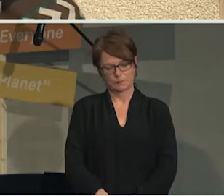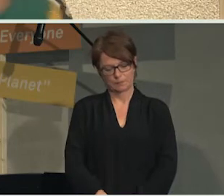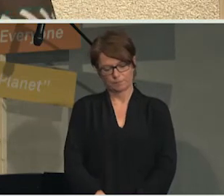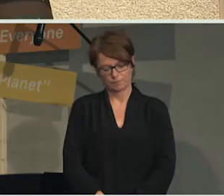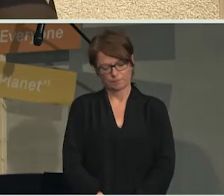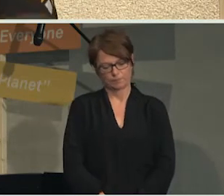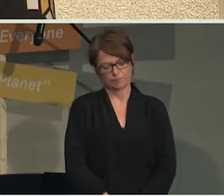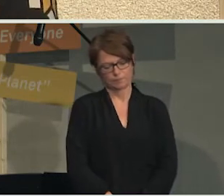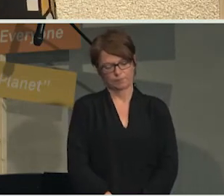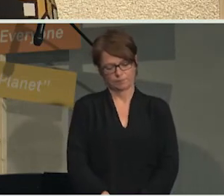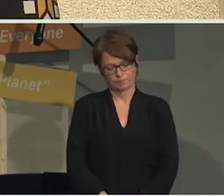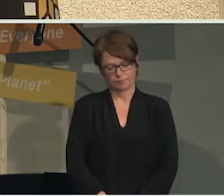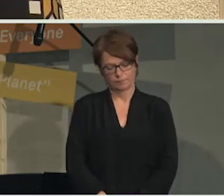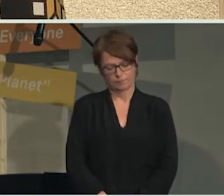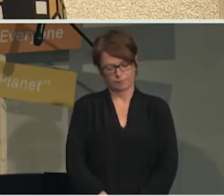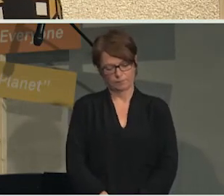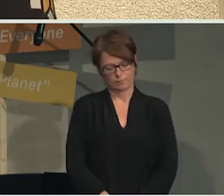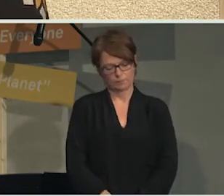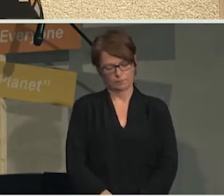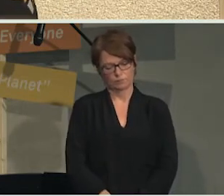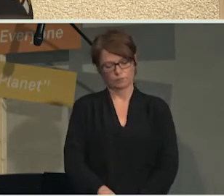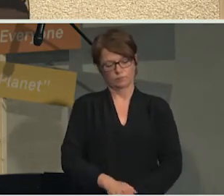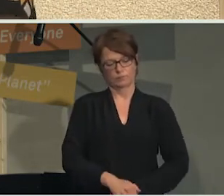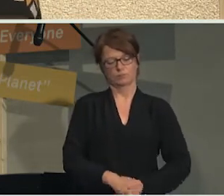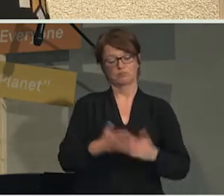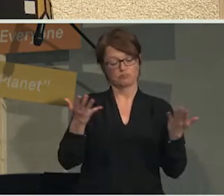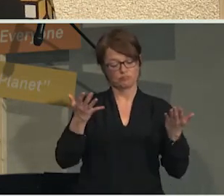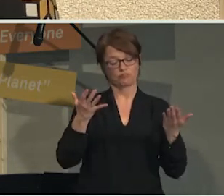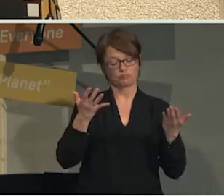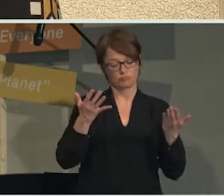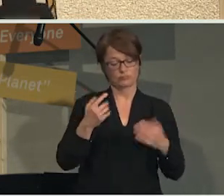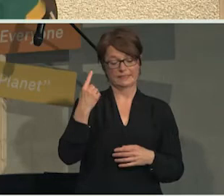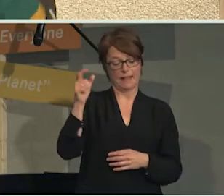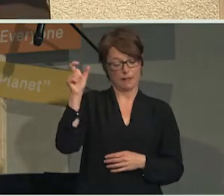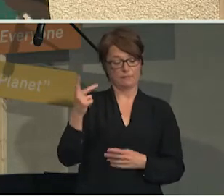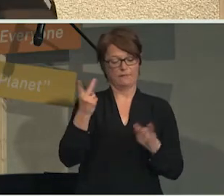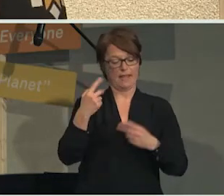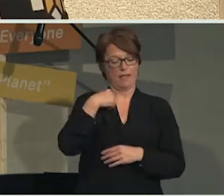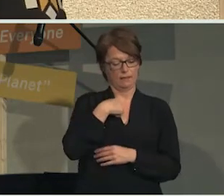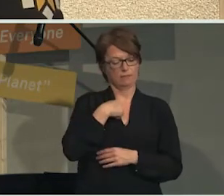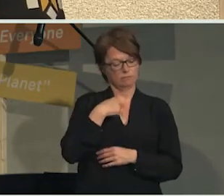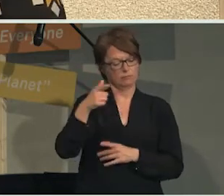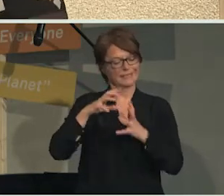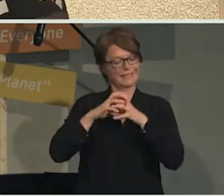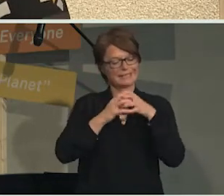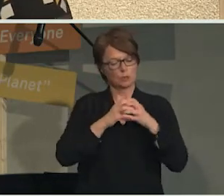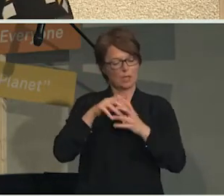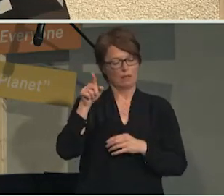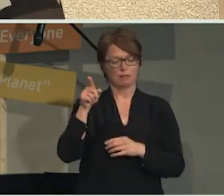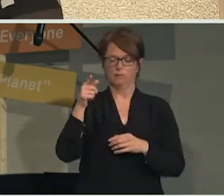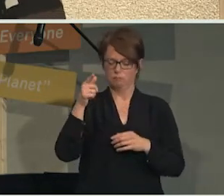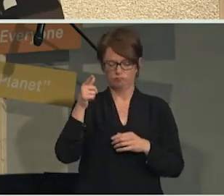Die im Gegensatz zu mir die Intersektionalität neben gefasster Erfahrung auch studiert hat und mich